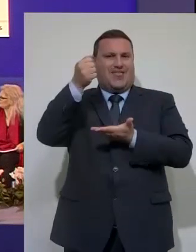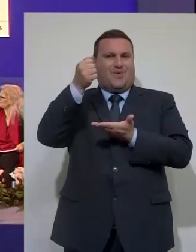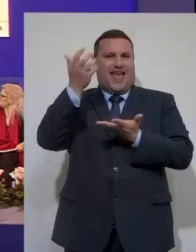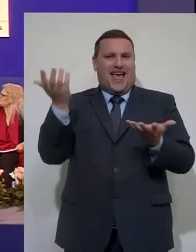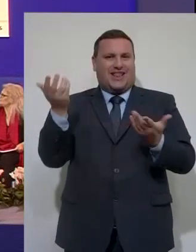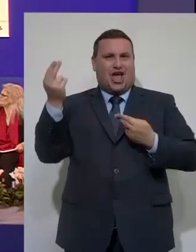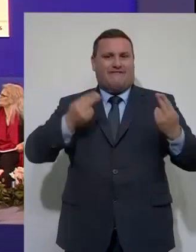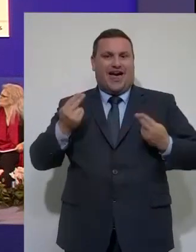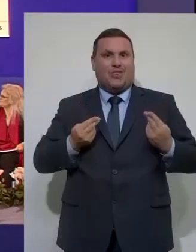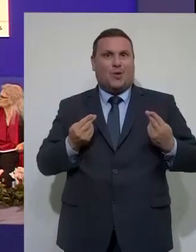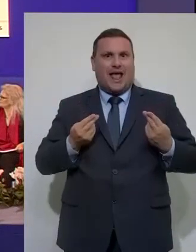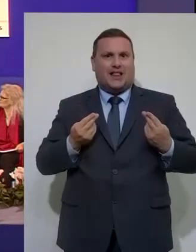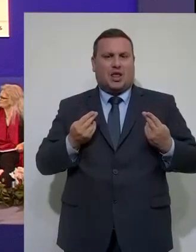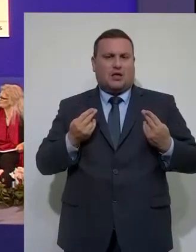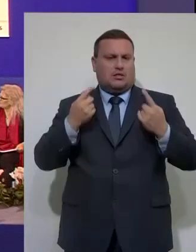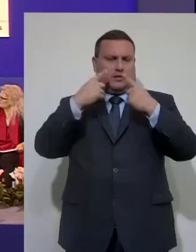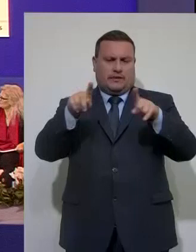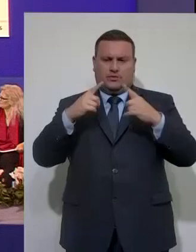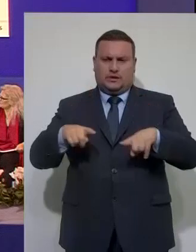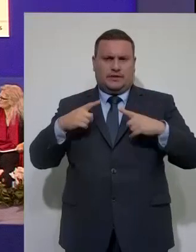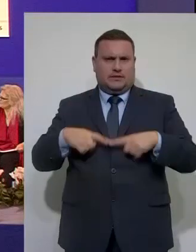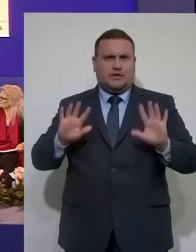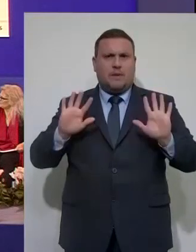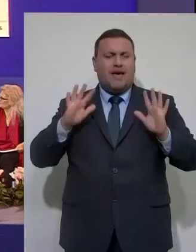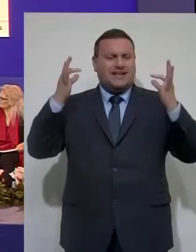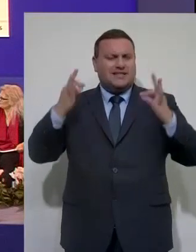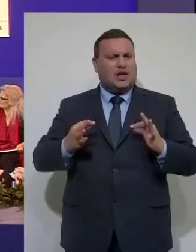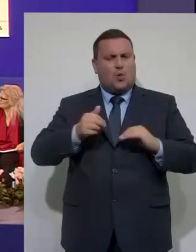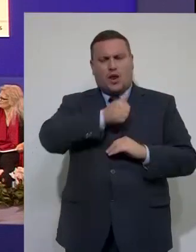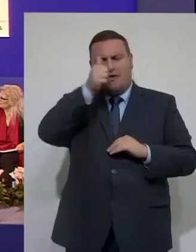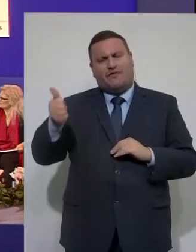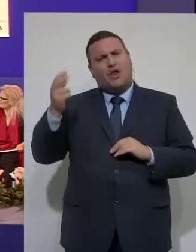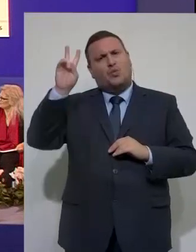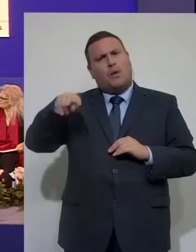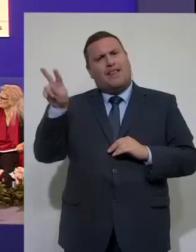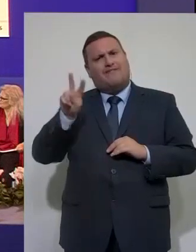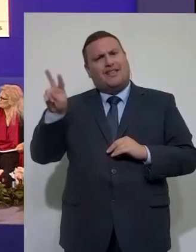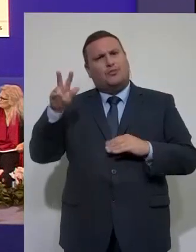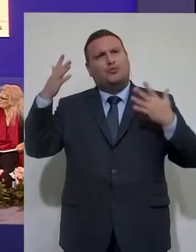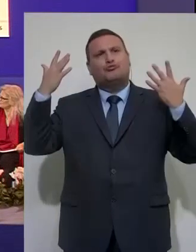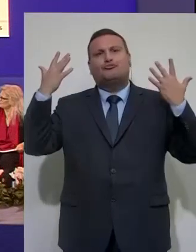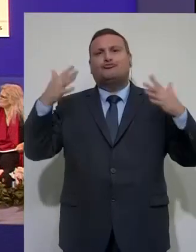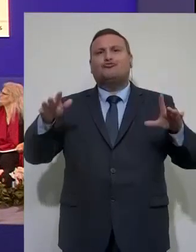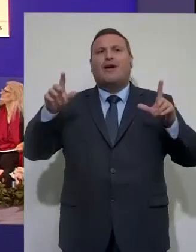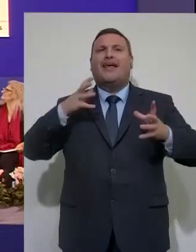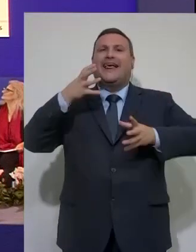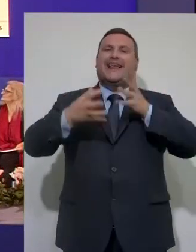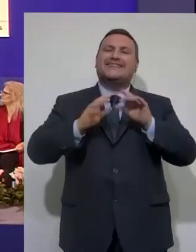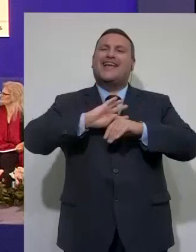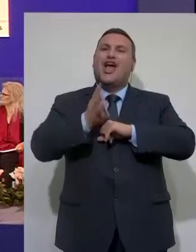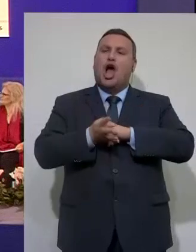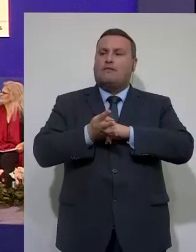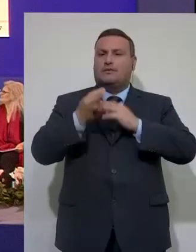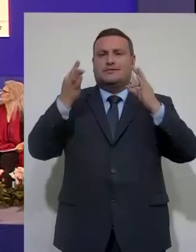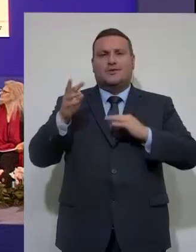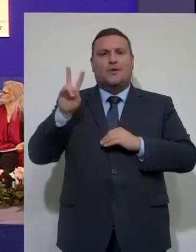aggregato l'Italia dell'open air nel 2022 ha già chiuso la parentesi crisi Covid. A